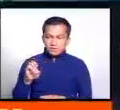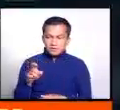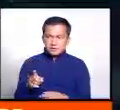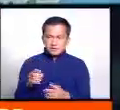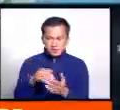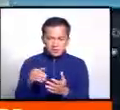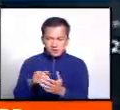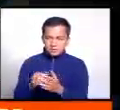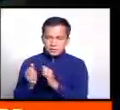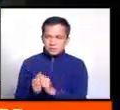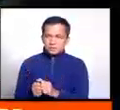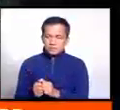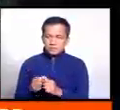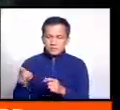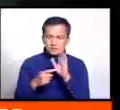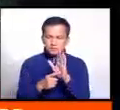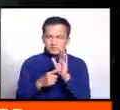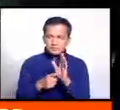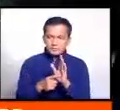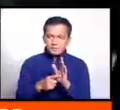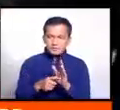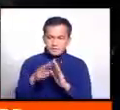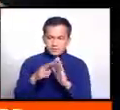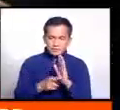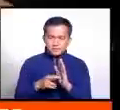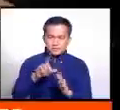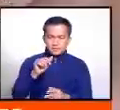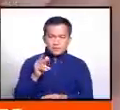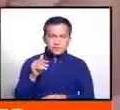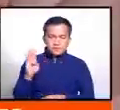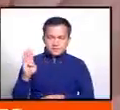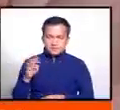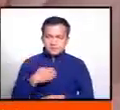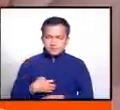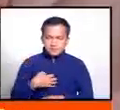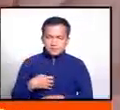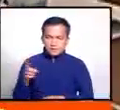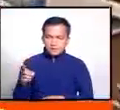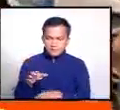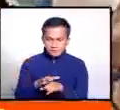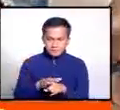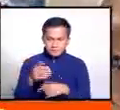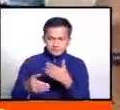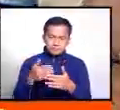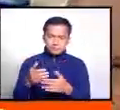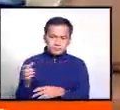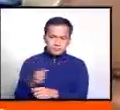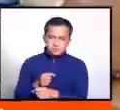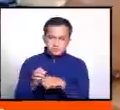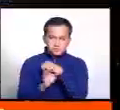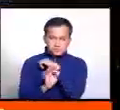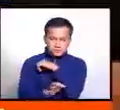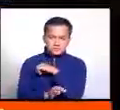libo-libo pa raw nilang kasama bilang protesta sa mga patakaran ng LTFRB. Reklamo nila, mabagal ang proseso sa pagkuha ng